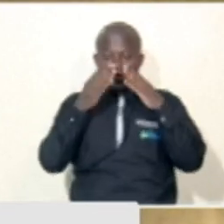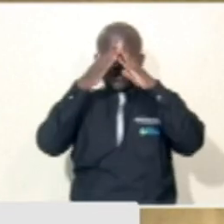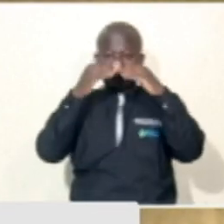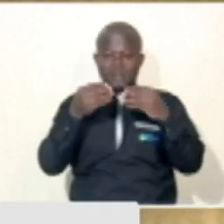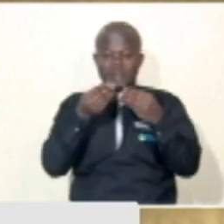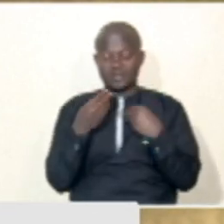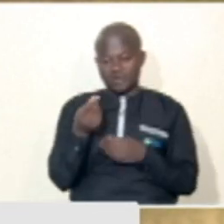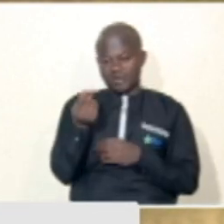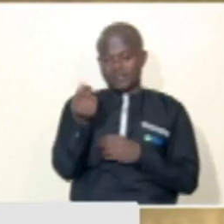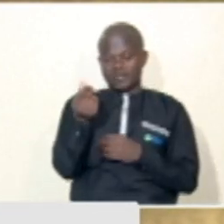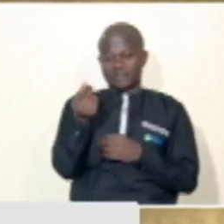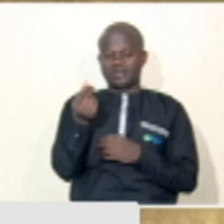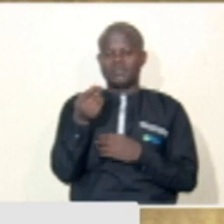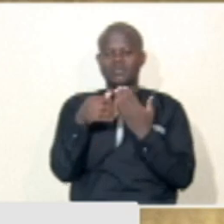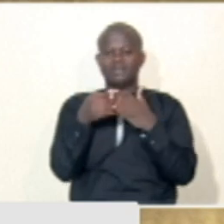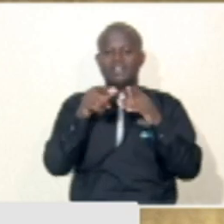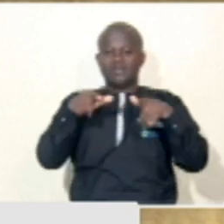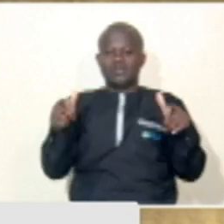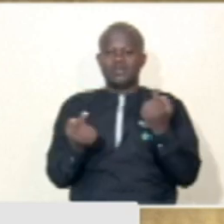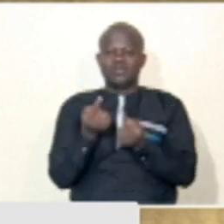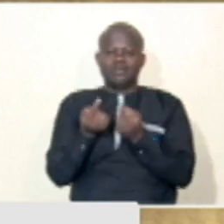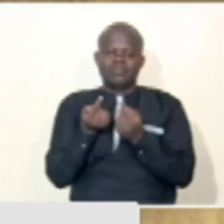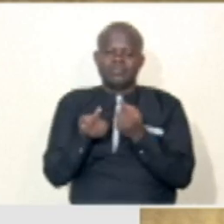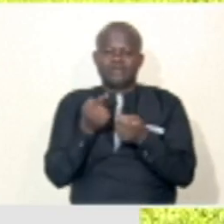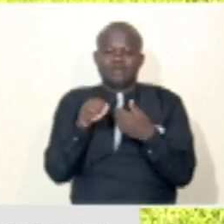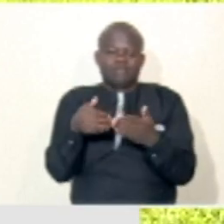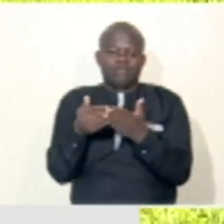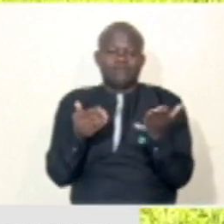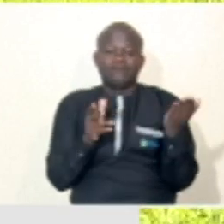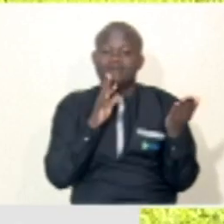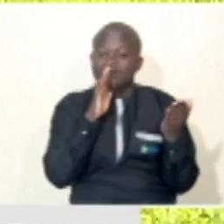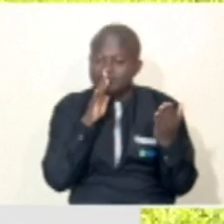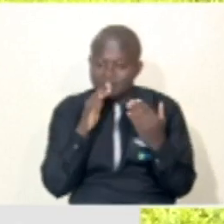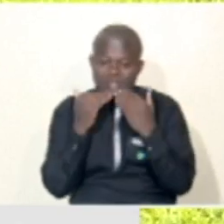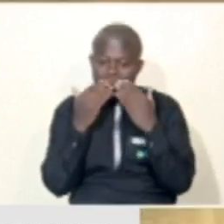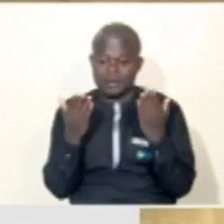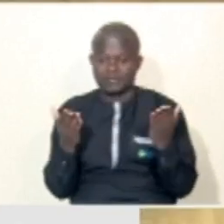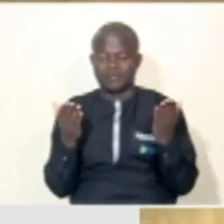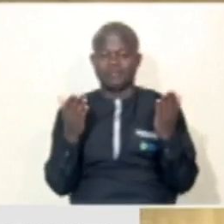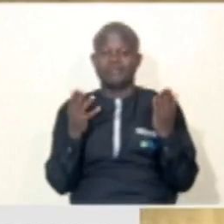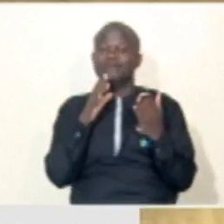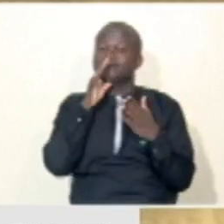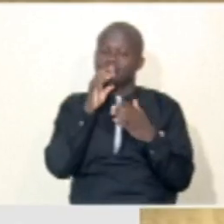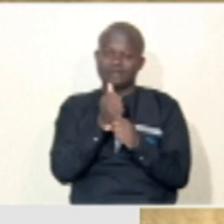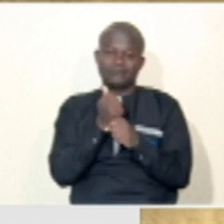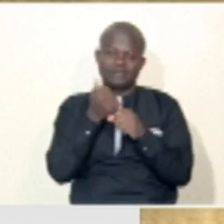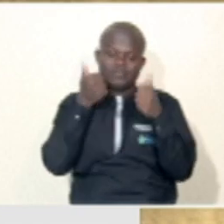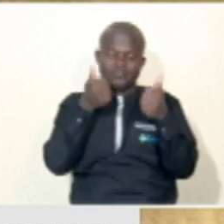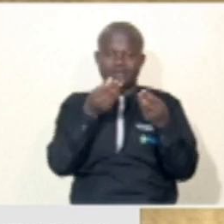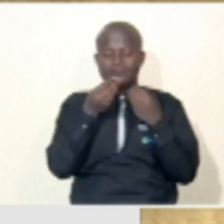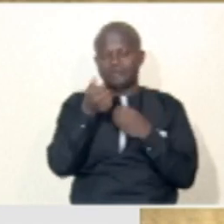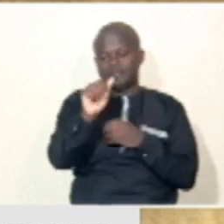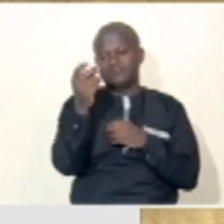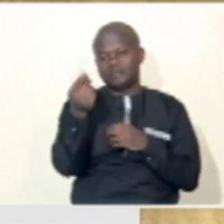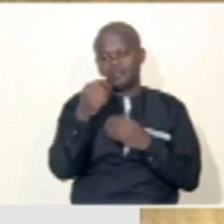bakazaduha n'amafaranga bagadutrima tw'ikikoni turategeza turaheba twivuze ko batugirira neza bakaduha ayo